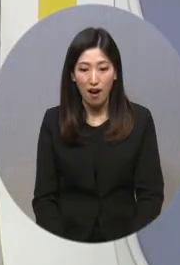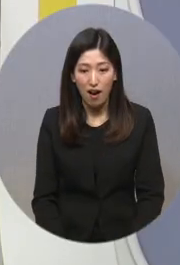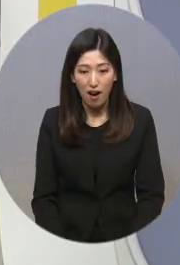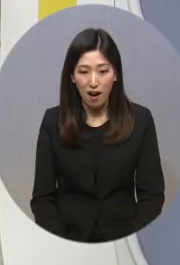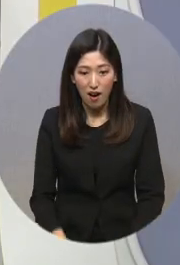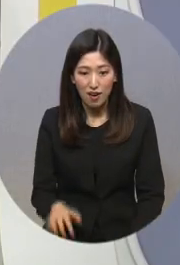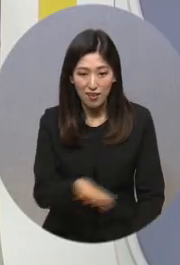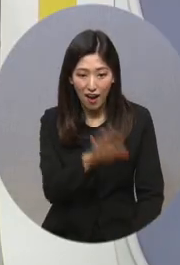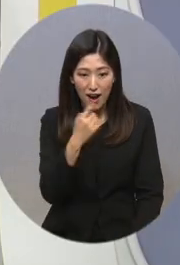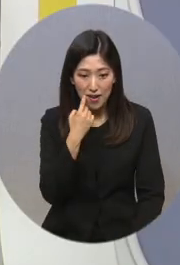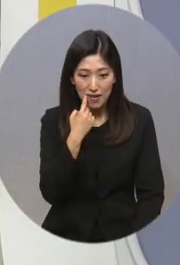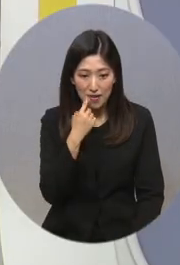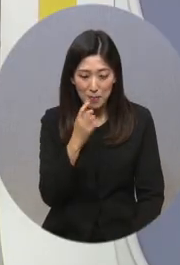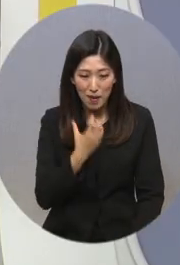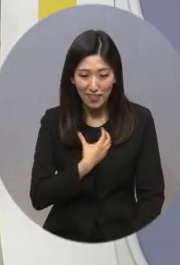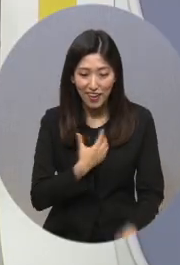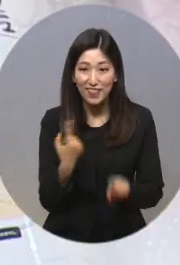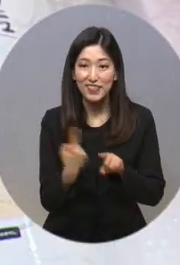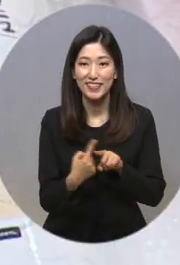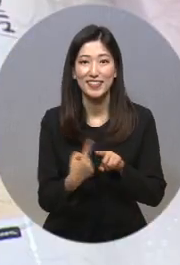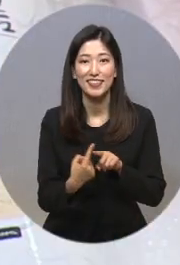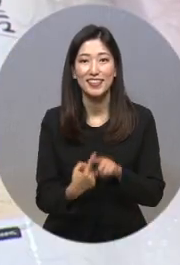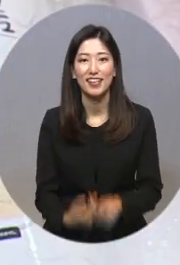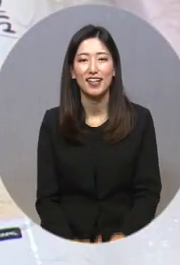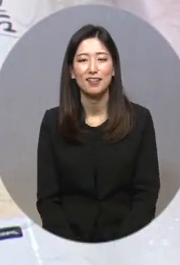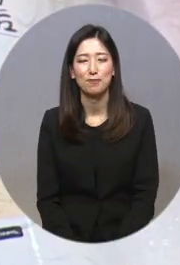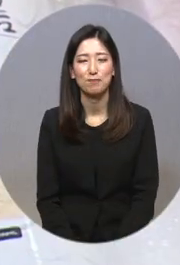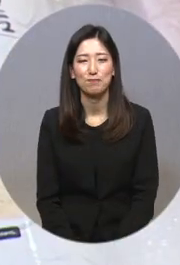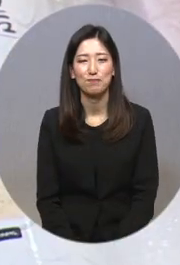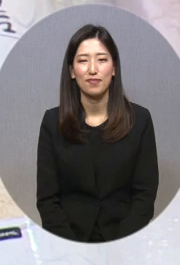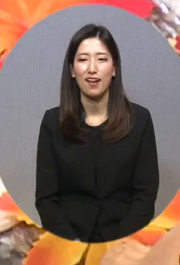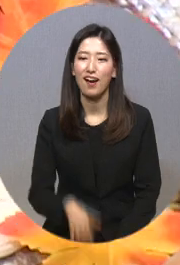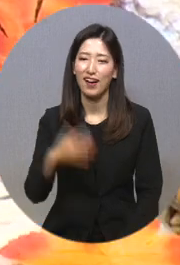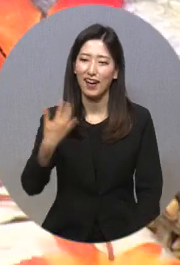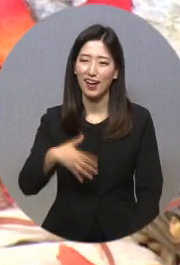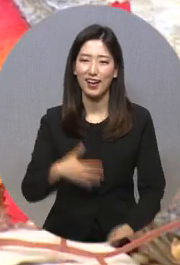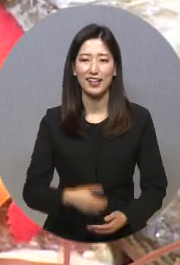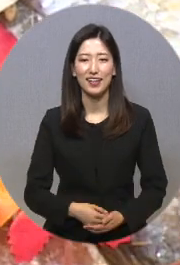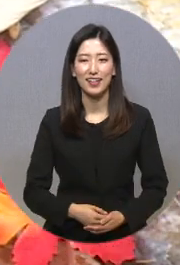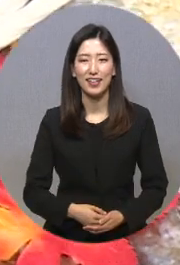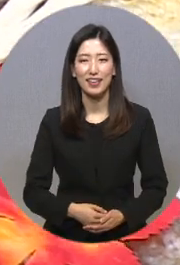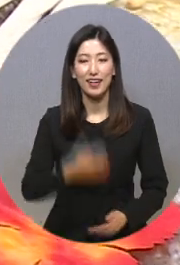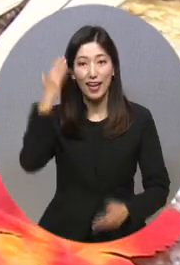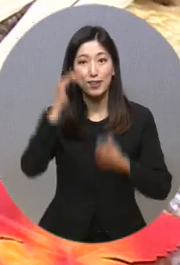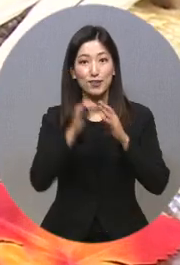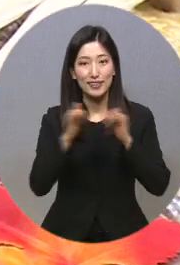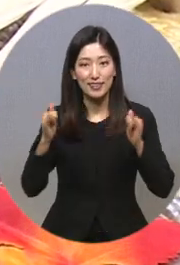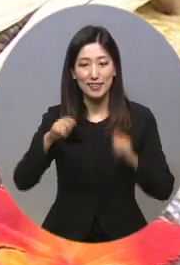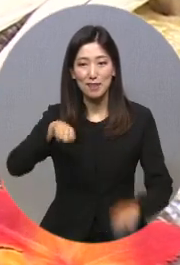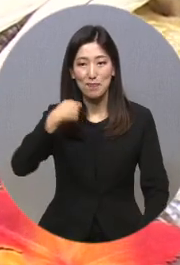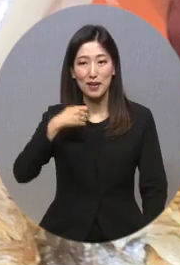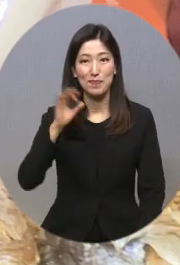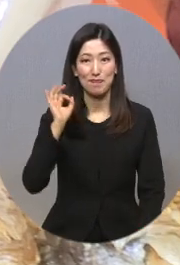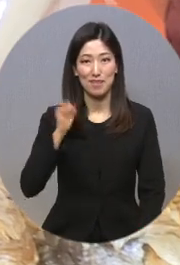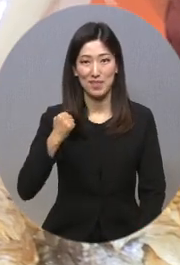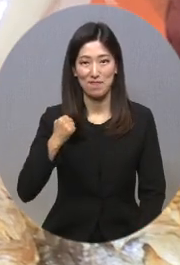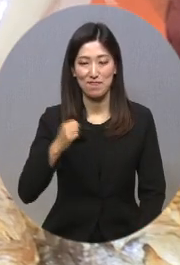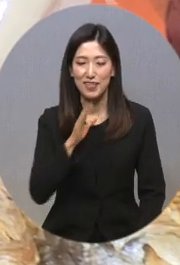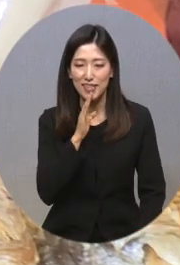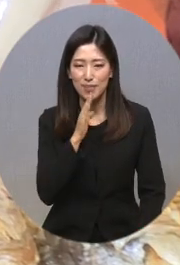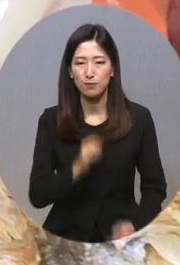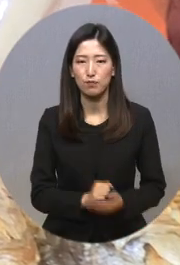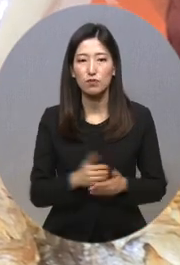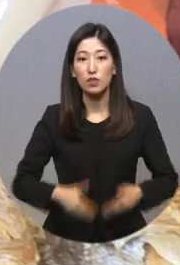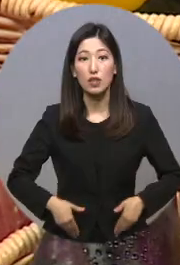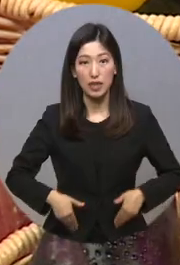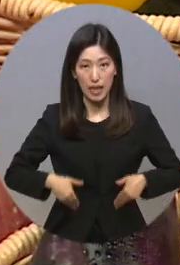다 금메달들이네요. 아, 그렇습니다. 이게. 이야. 한국의 향 뭐 밥심 아닙니까? 그럼요. 우리 밥맛 좋은 전남쌀